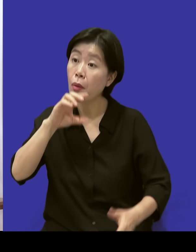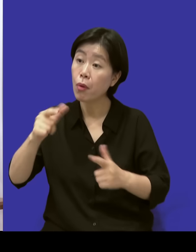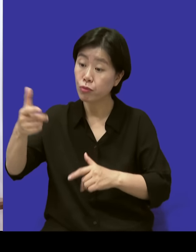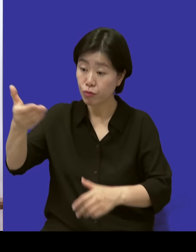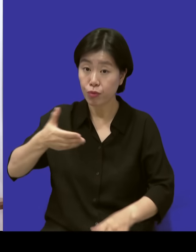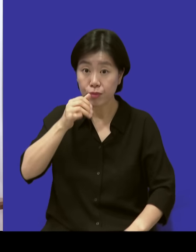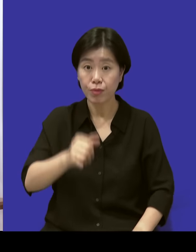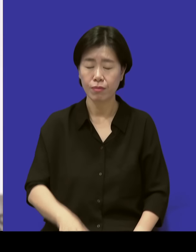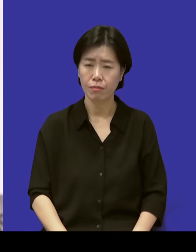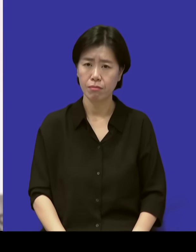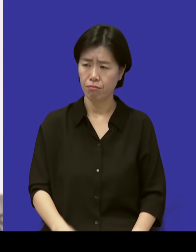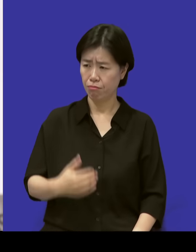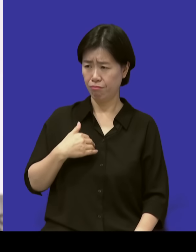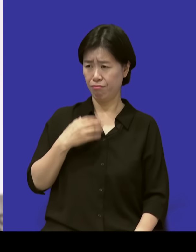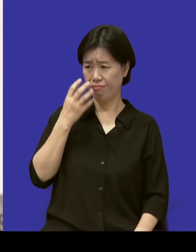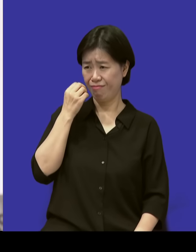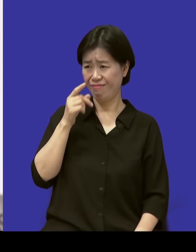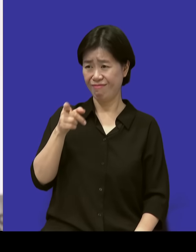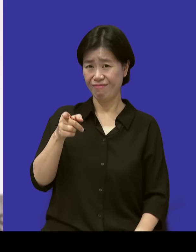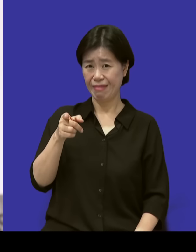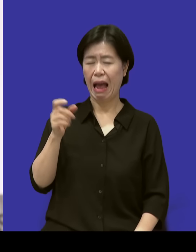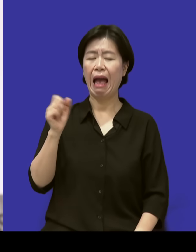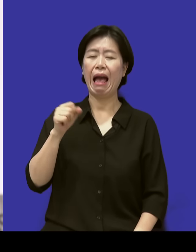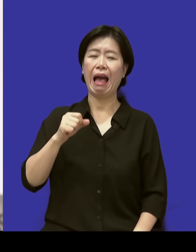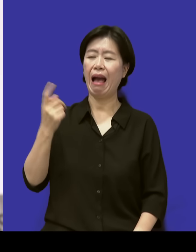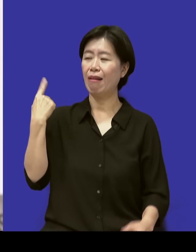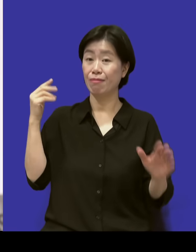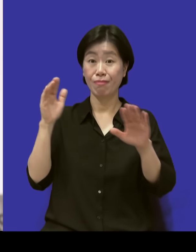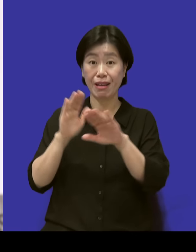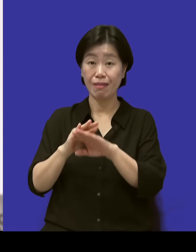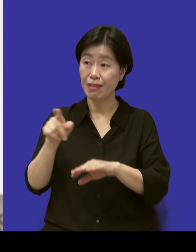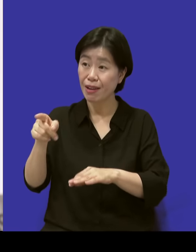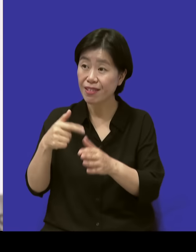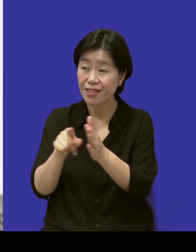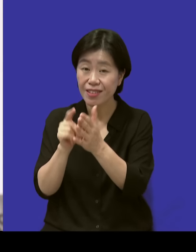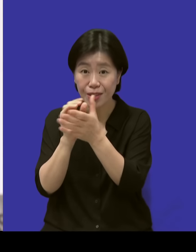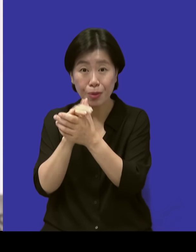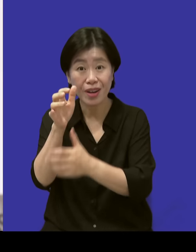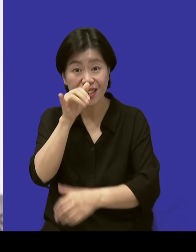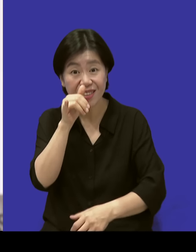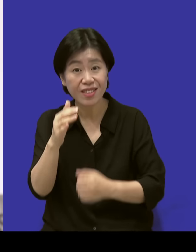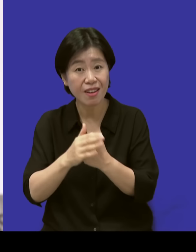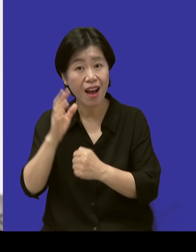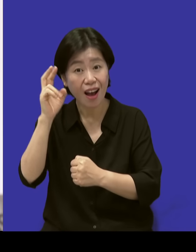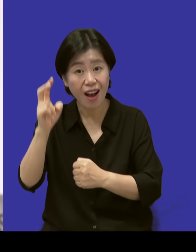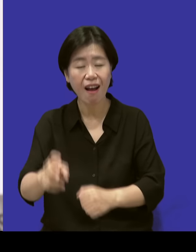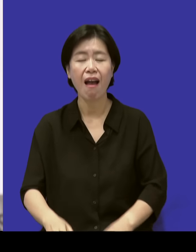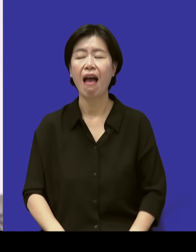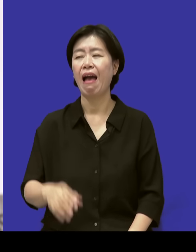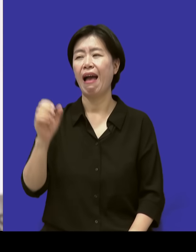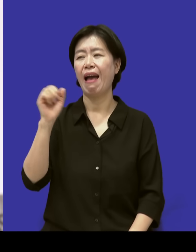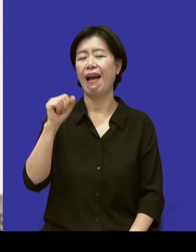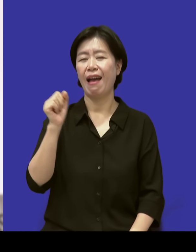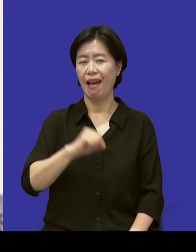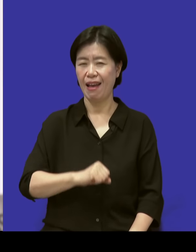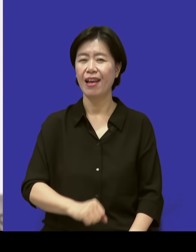막 생각했거든요. 네네. 근데 아, 제가 기도했던 게 딱 생각이 나는 거예요. 예. 아, 하나님이 기도하시게 하신 이유가